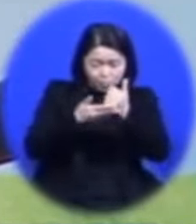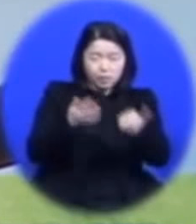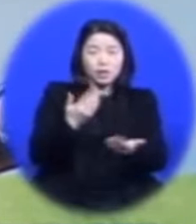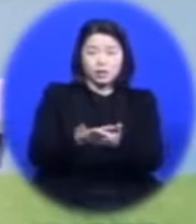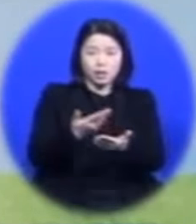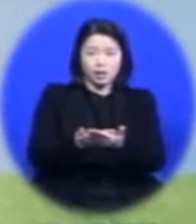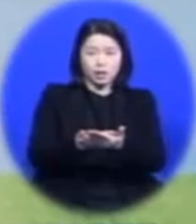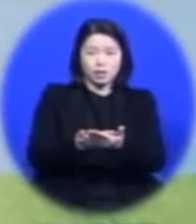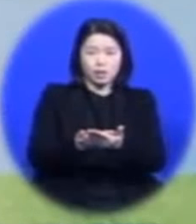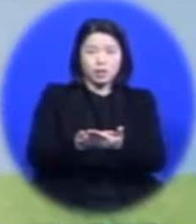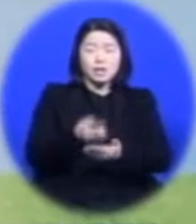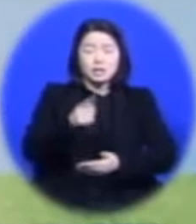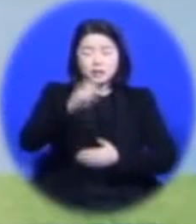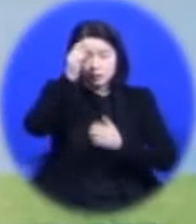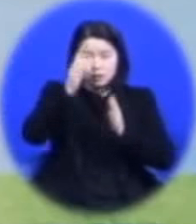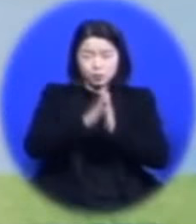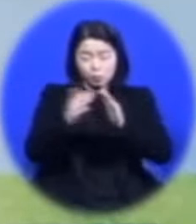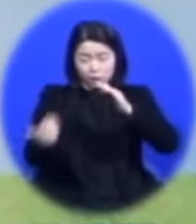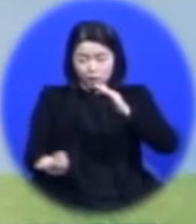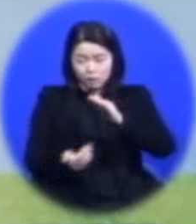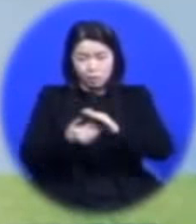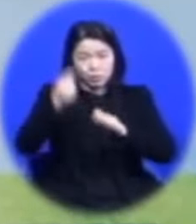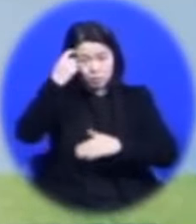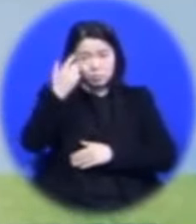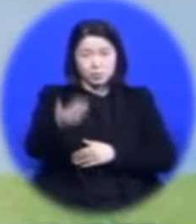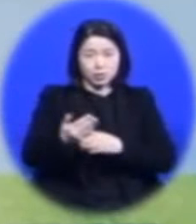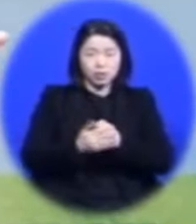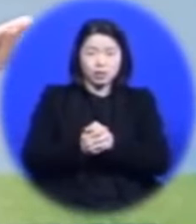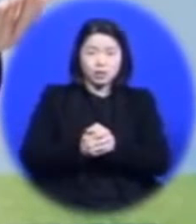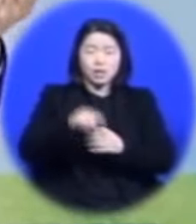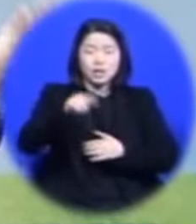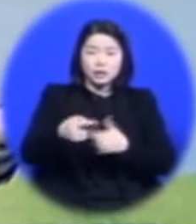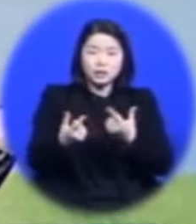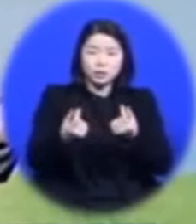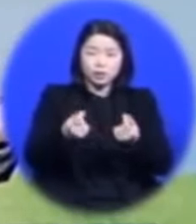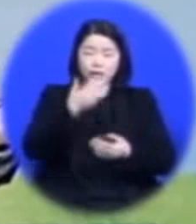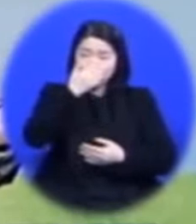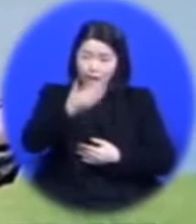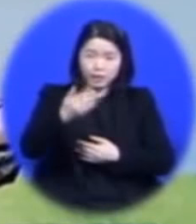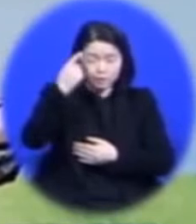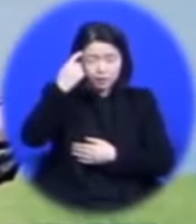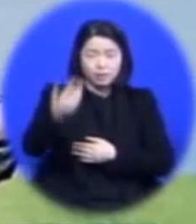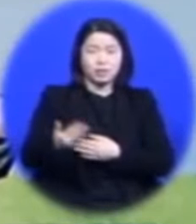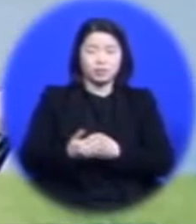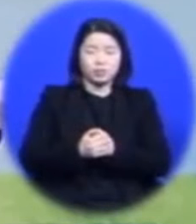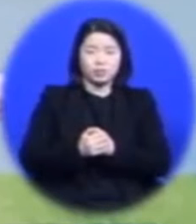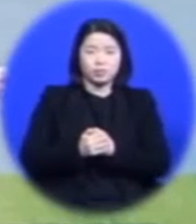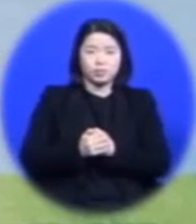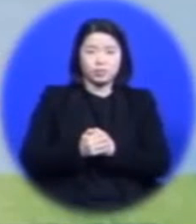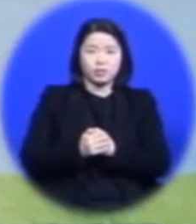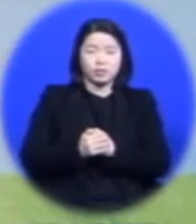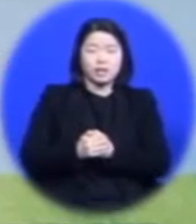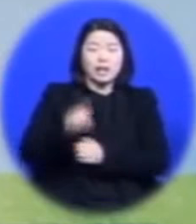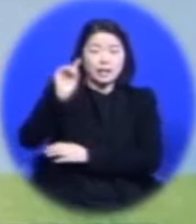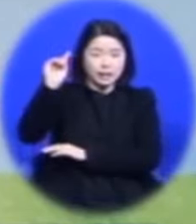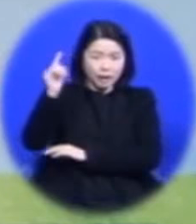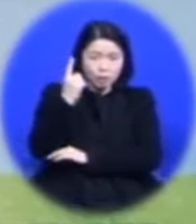달라고 그 기도가 이루어졌나요 그런게 가능하긴한가요